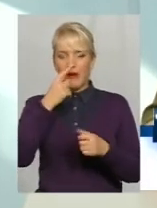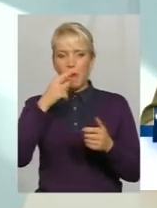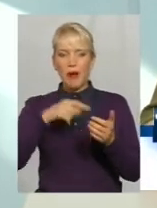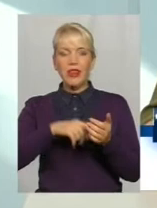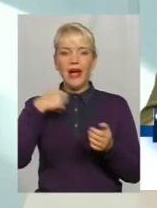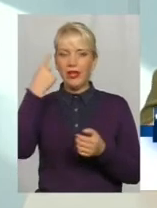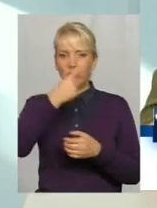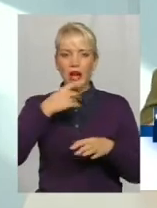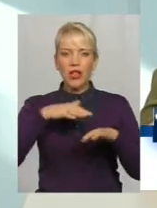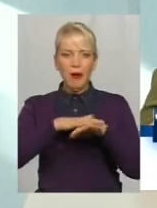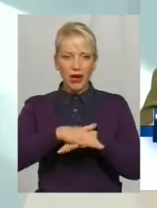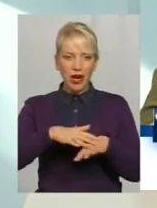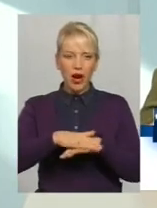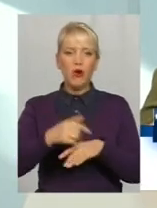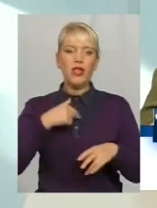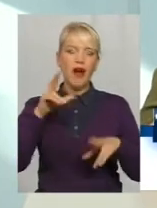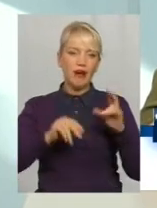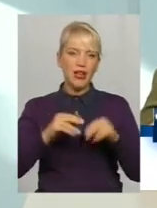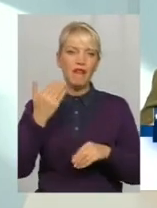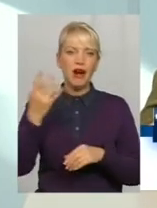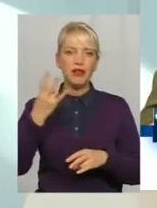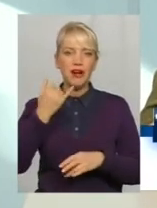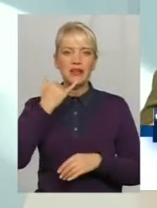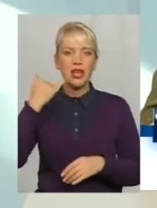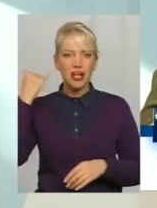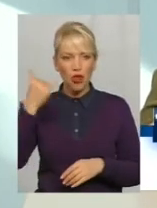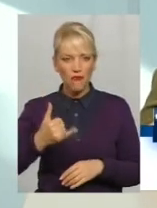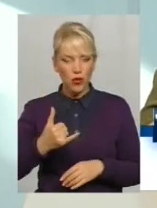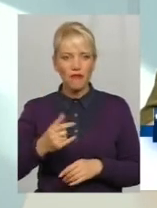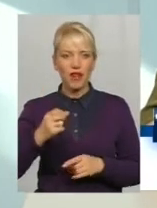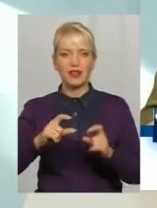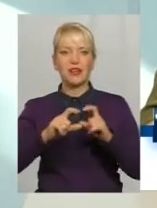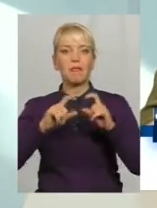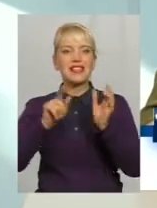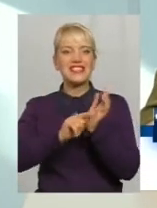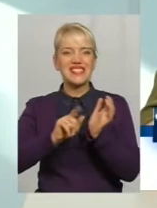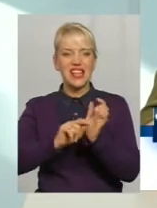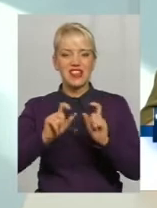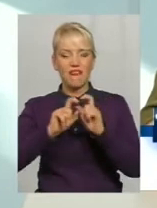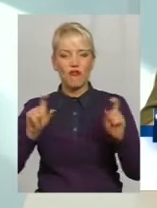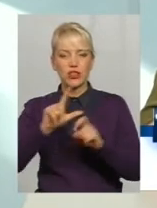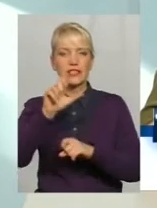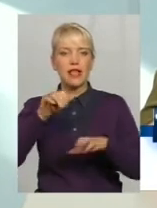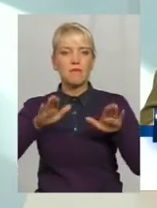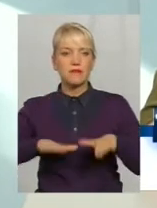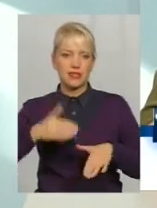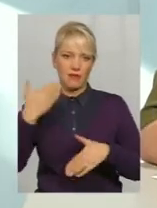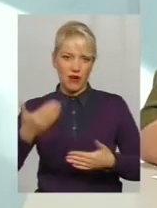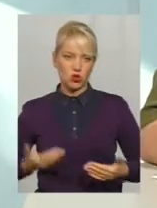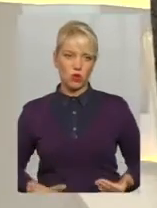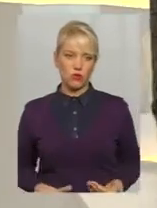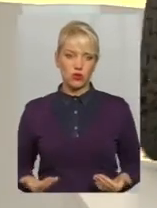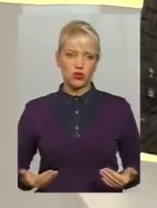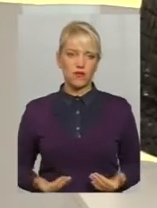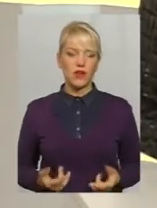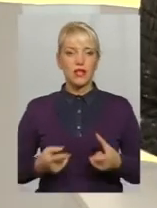індивідуальний перерахунок, я вважаю, що вам варто зателефонувати органам пенсійного фонду за місцем вашого проживання. Тобто